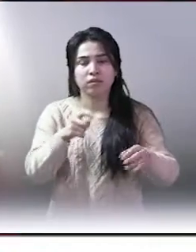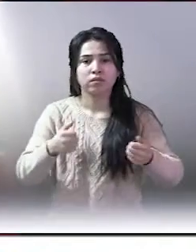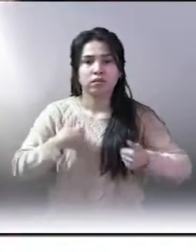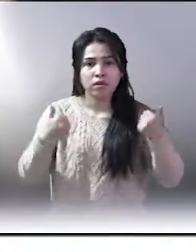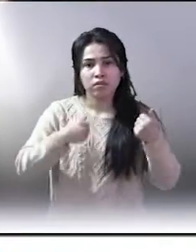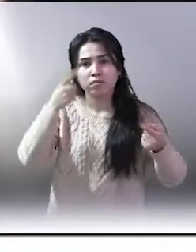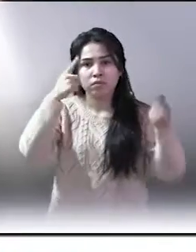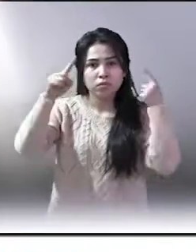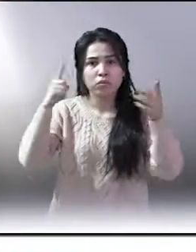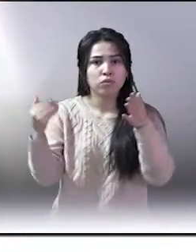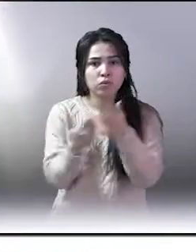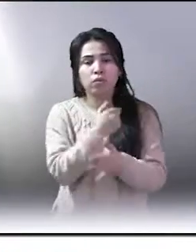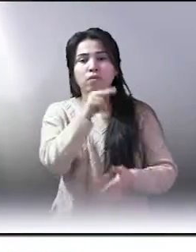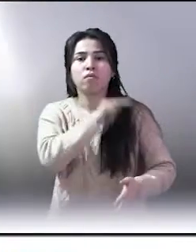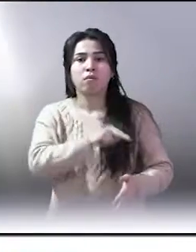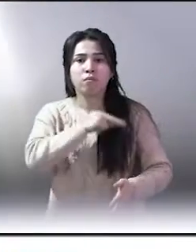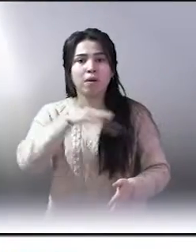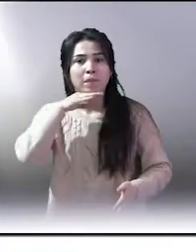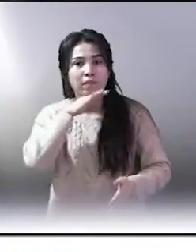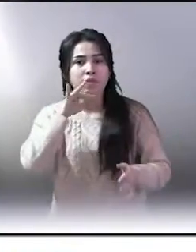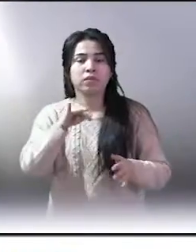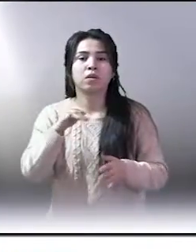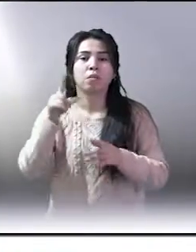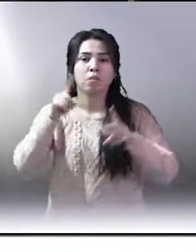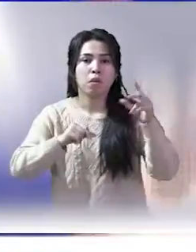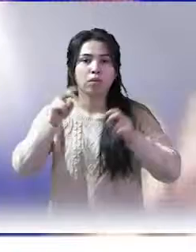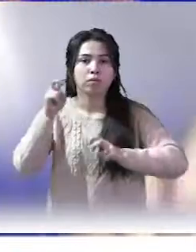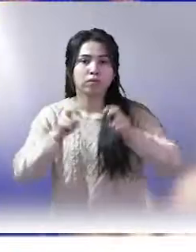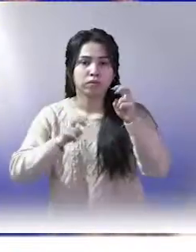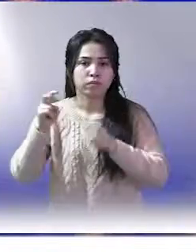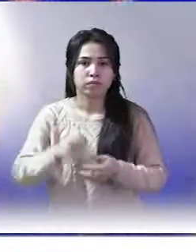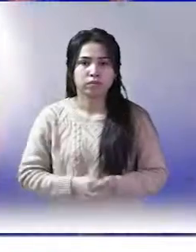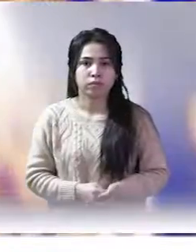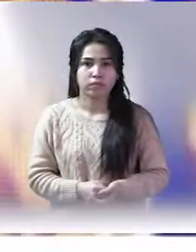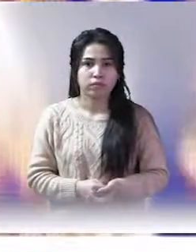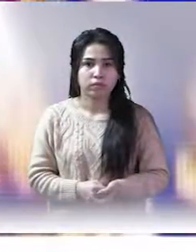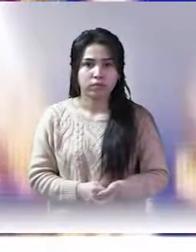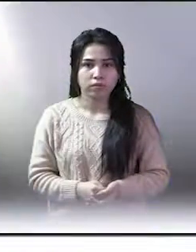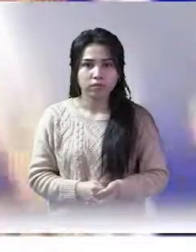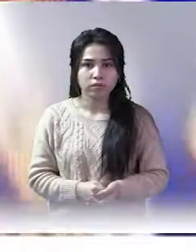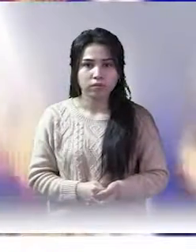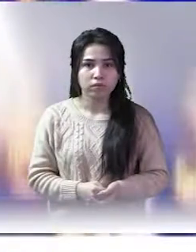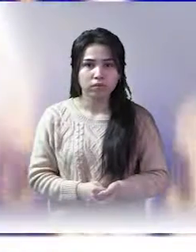создавать и развивать кооперативы, работающие в мясном и молочном направлениях.